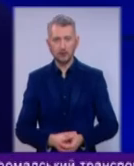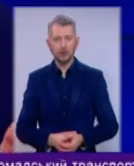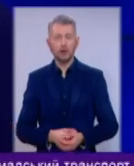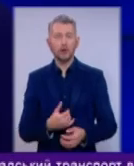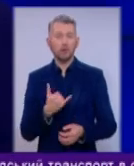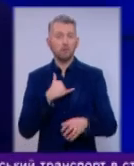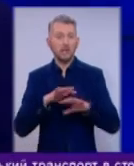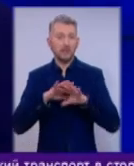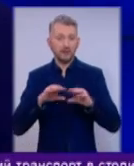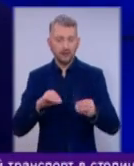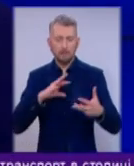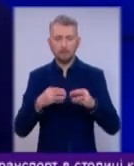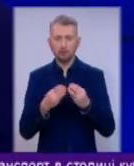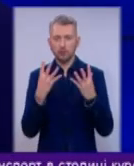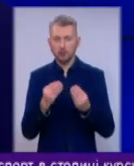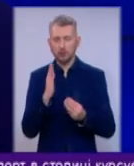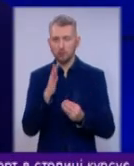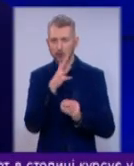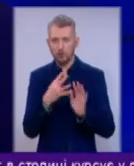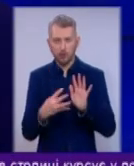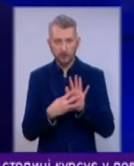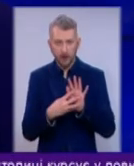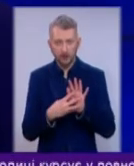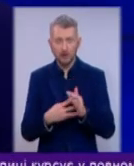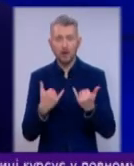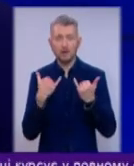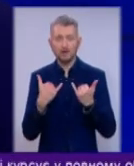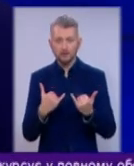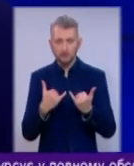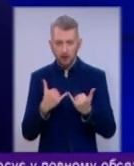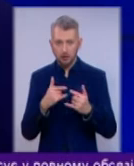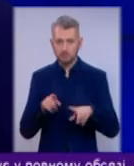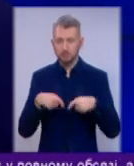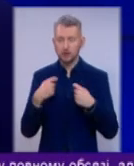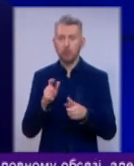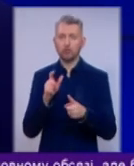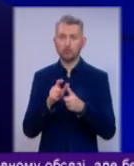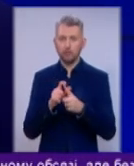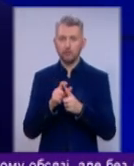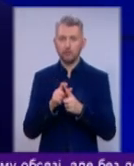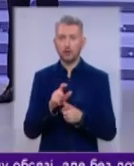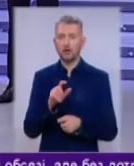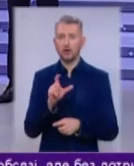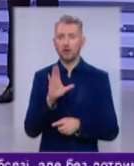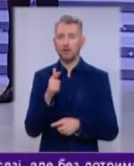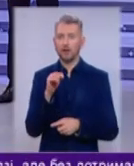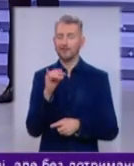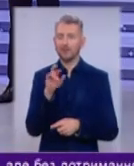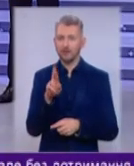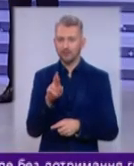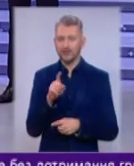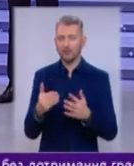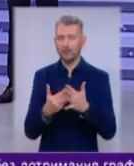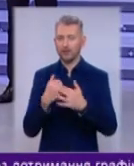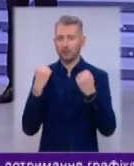Що ж, в мене все на цю годину. Підсумок дня будемо підбивати о 21-й, а зараз ефір телеканалу «Київ» продовжить моя колега Євгенія Золотоверха з новинами